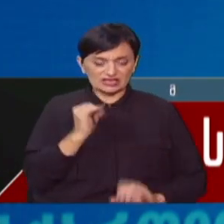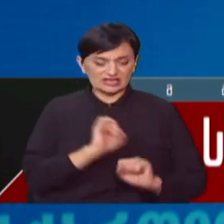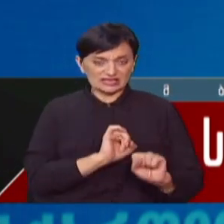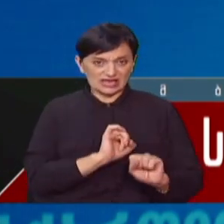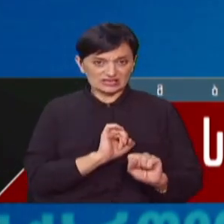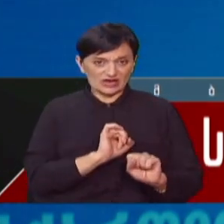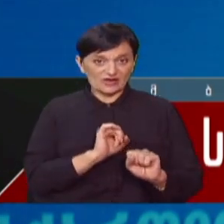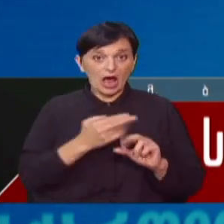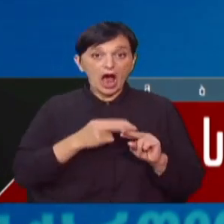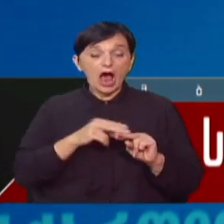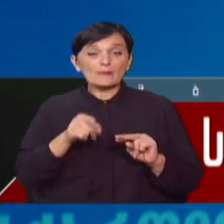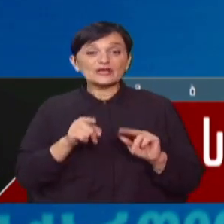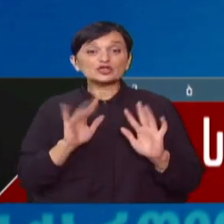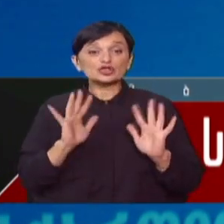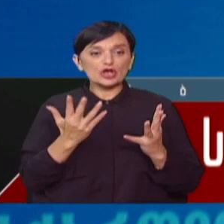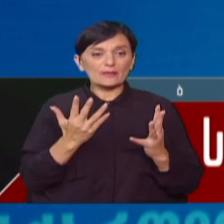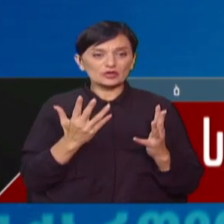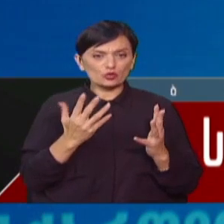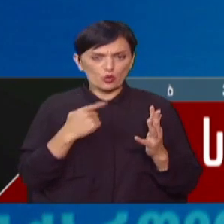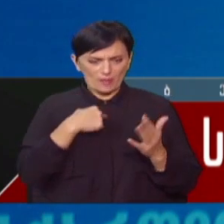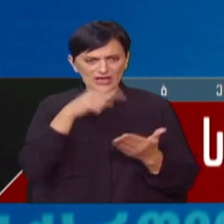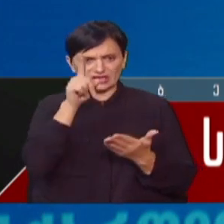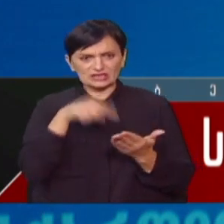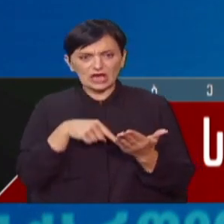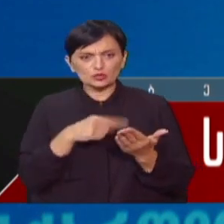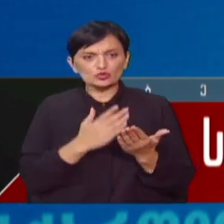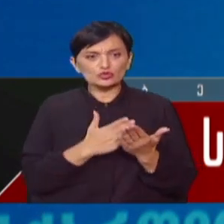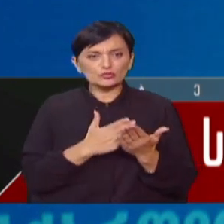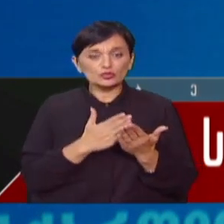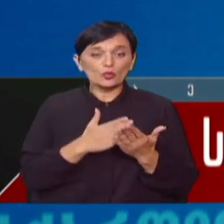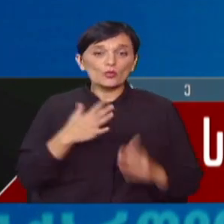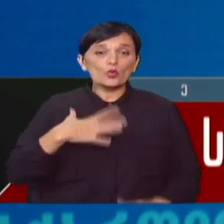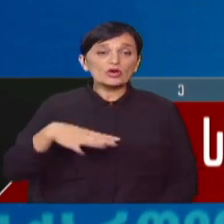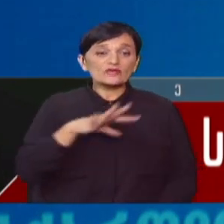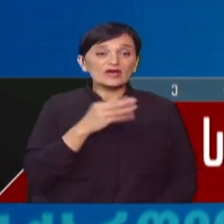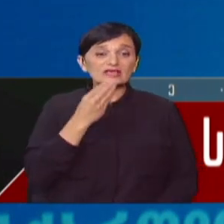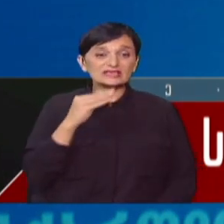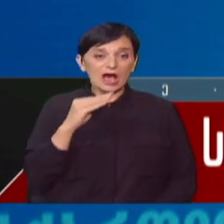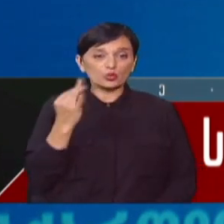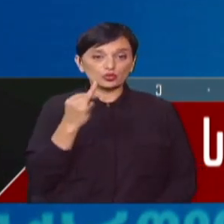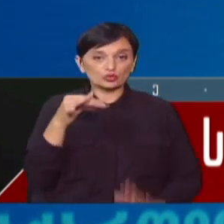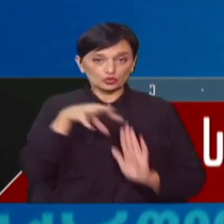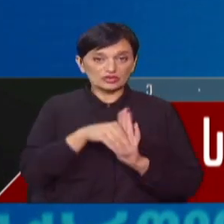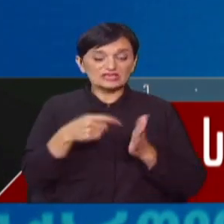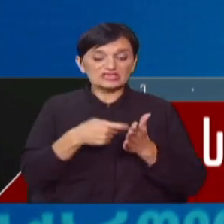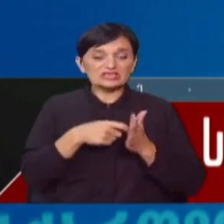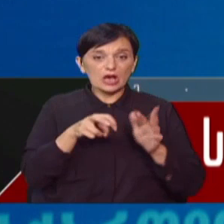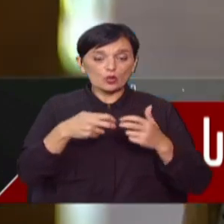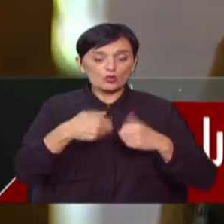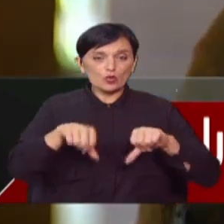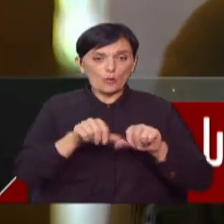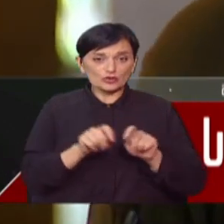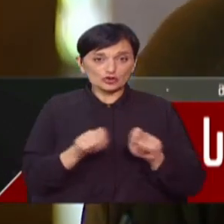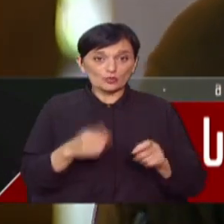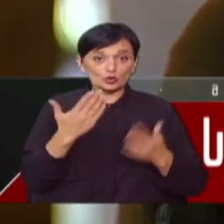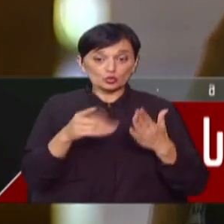დასაცავად. და ამ შემთხვევაში ღრმად ვარ დარწმუნებული, რომ ქვეყნის საუკეთესო ინტერესში შედის საგამოძიებო კომისიის შექმნა.